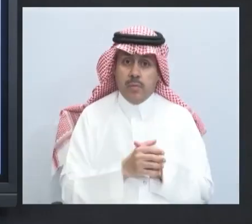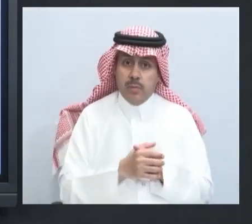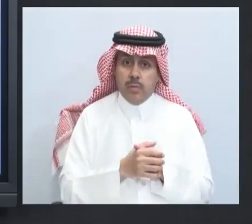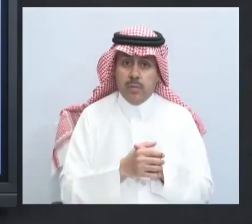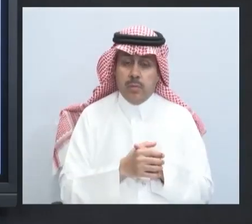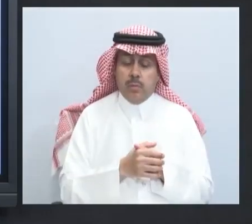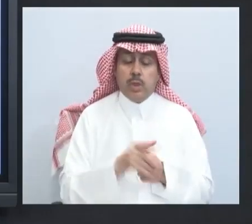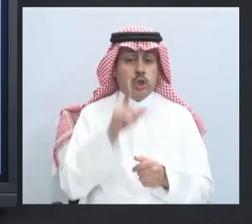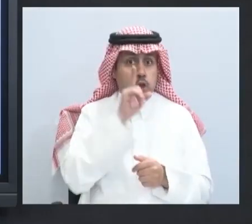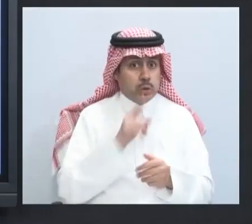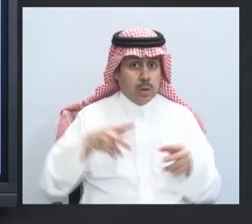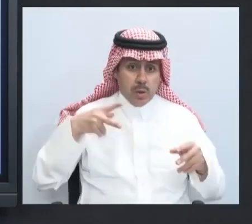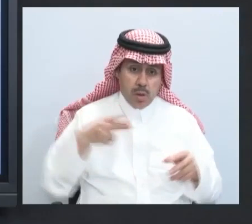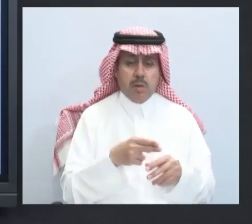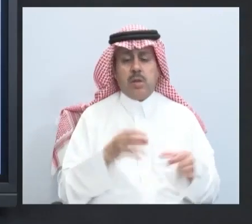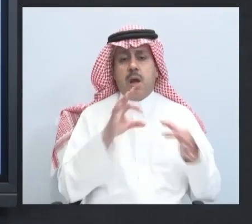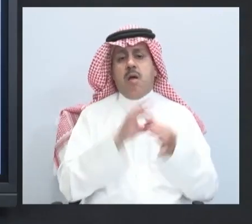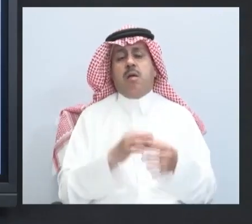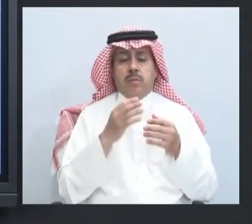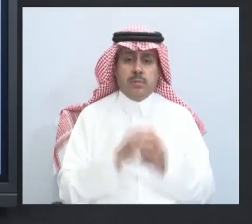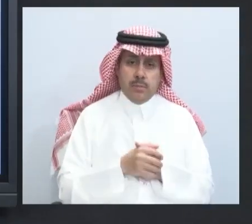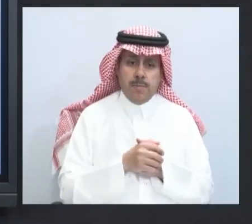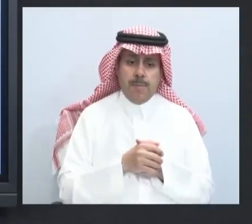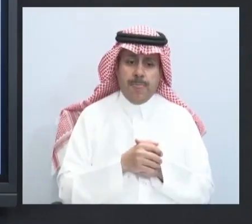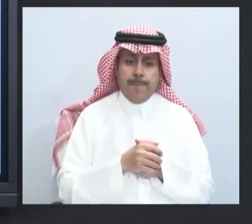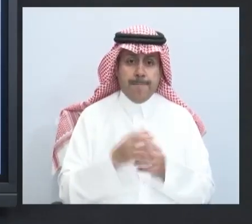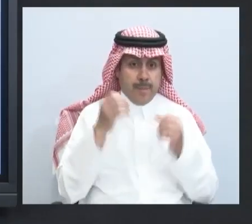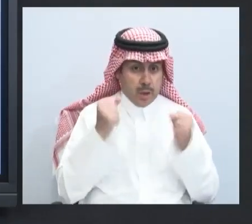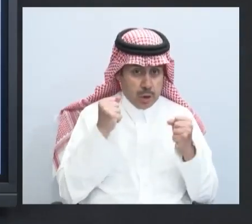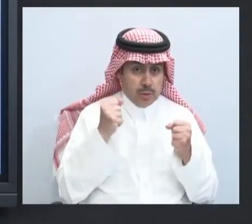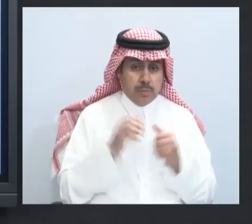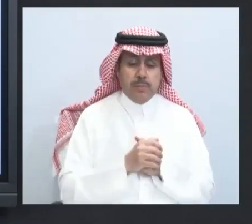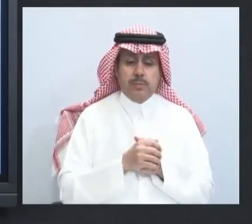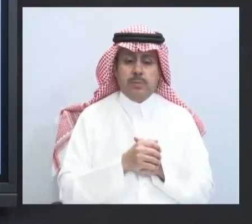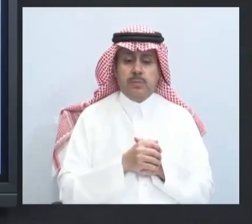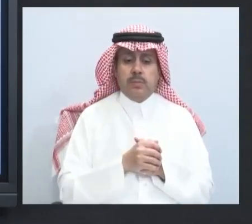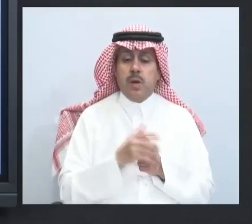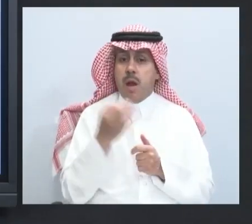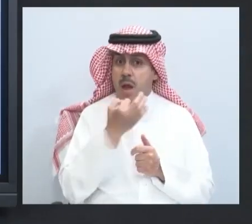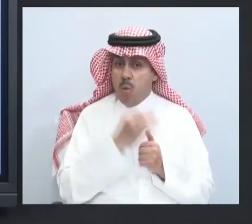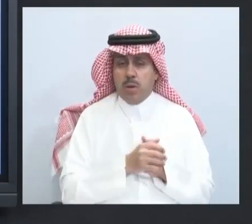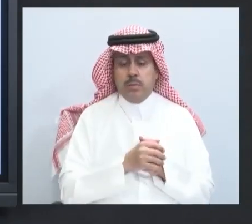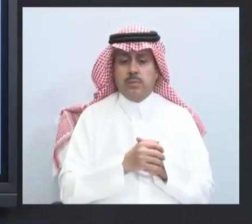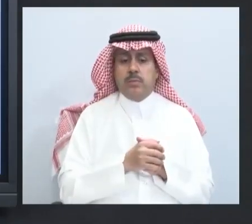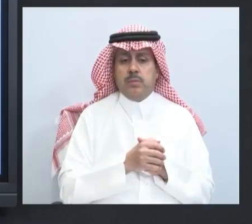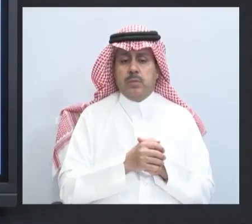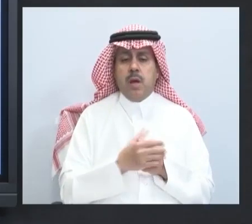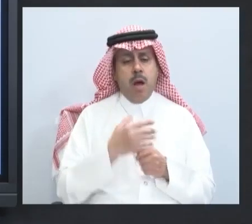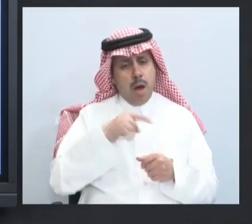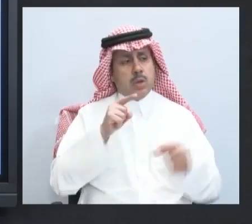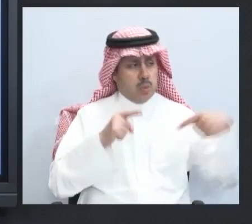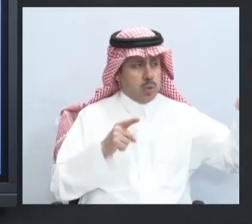للاخر فينصرف هذا وينصرف هذا واشد الامور هو جانب الاقوال كل يتمسك